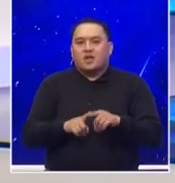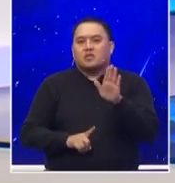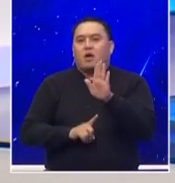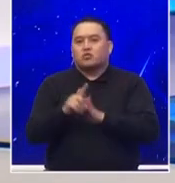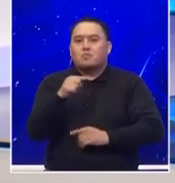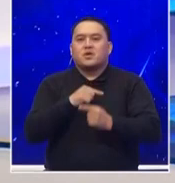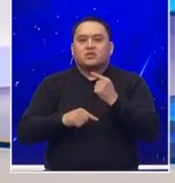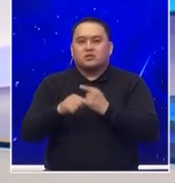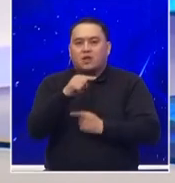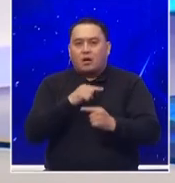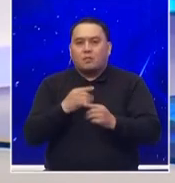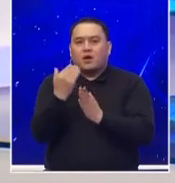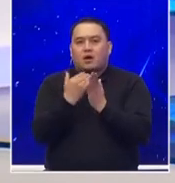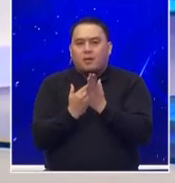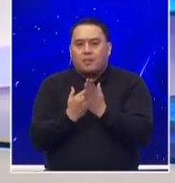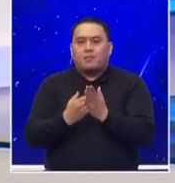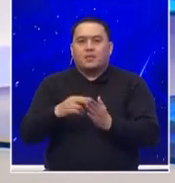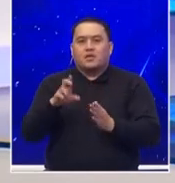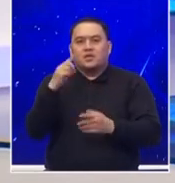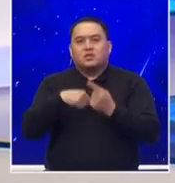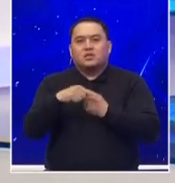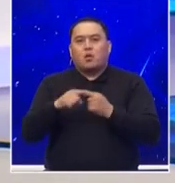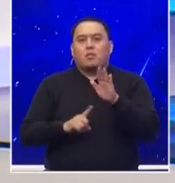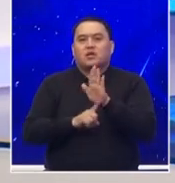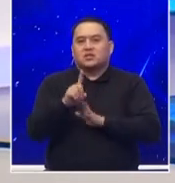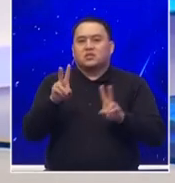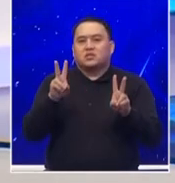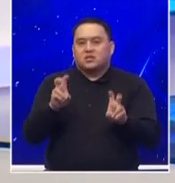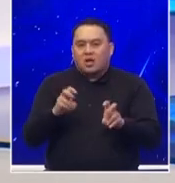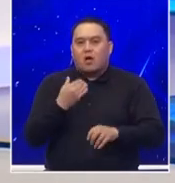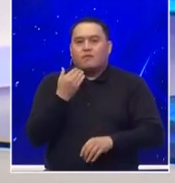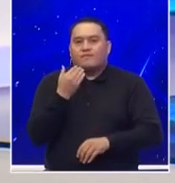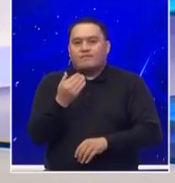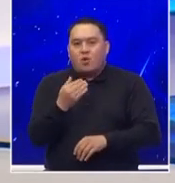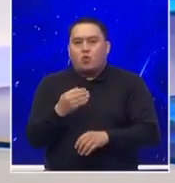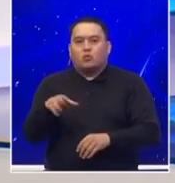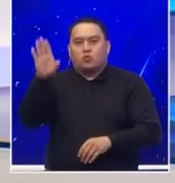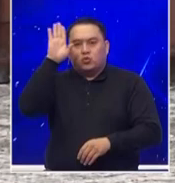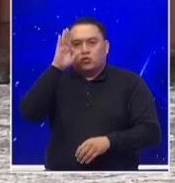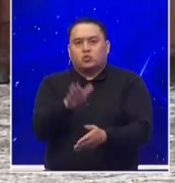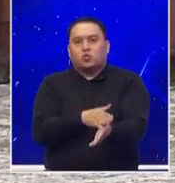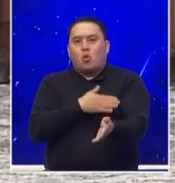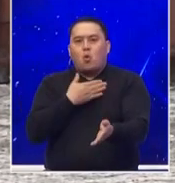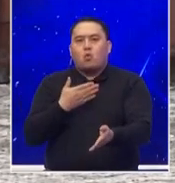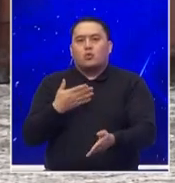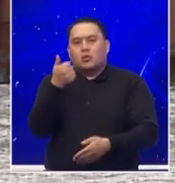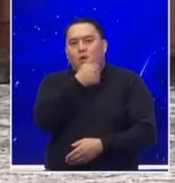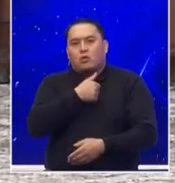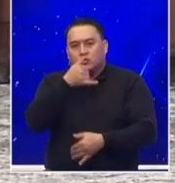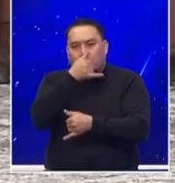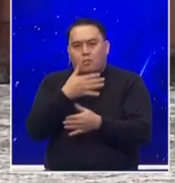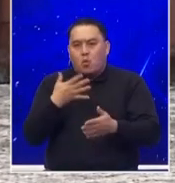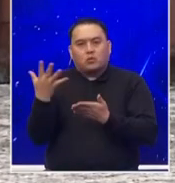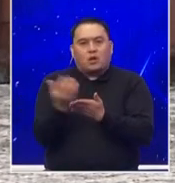для начинающих бизнесменов стала госпрограмма «Бизнес Бастау». Талгат Абишев один из них. Мужчина долгие годы не мог